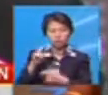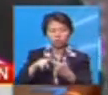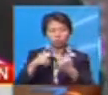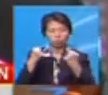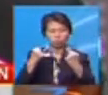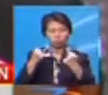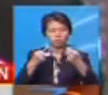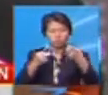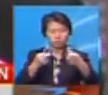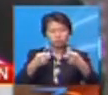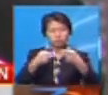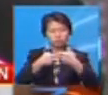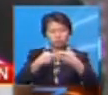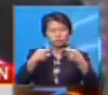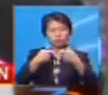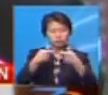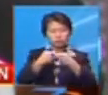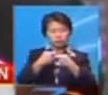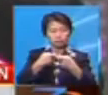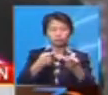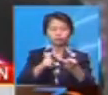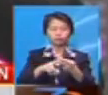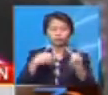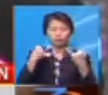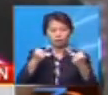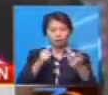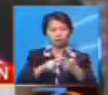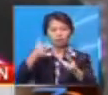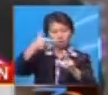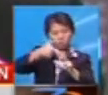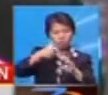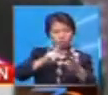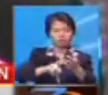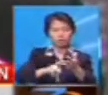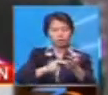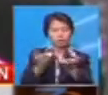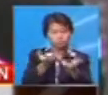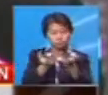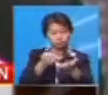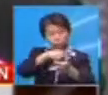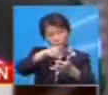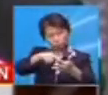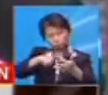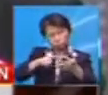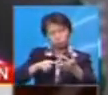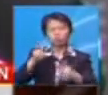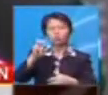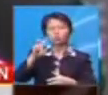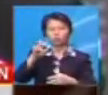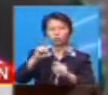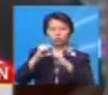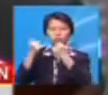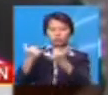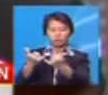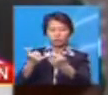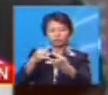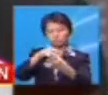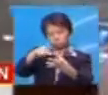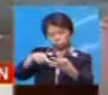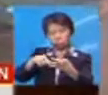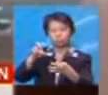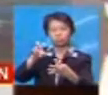strong, oil and gas, healthcare and services, ya. Yeah. Itu antara sektor-sektor yang 20